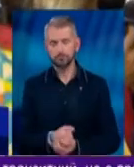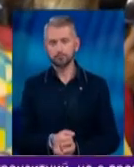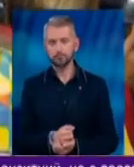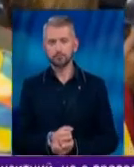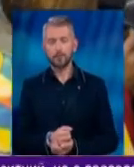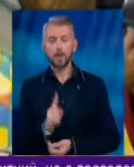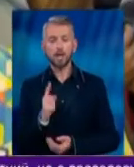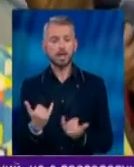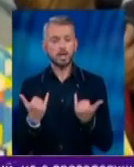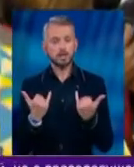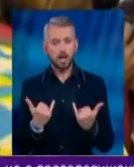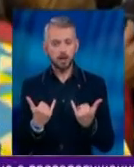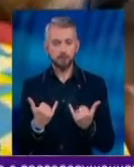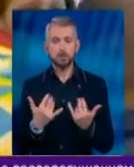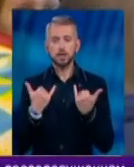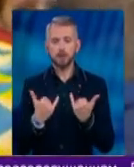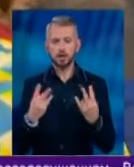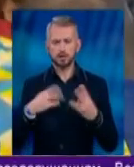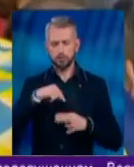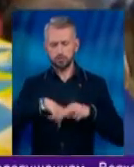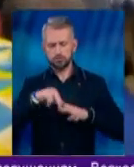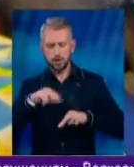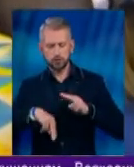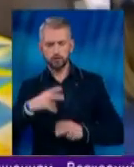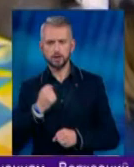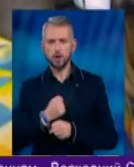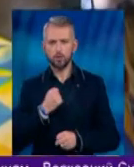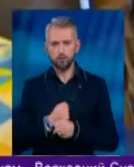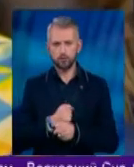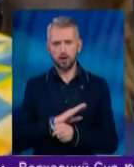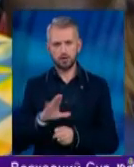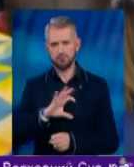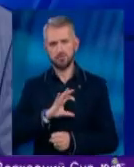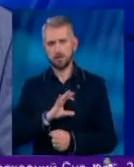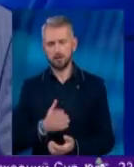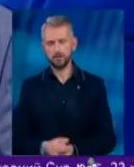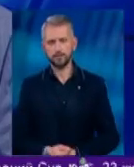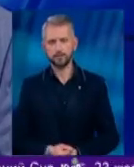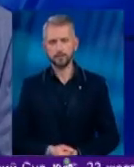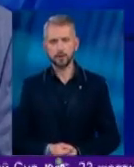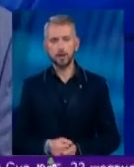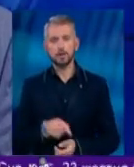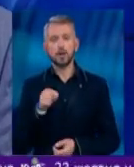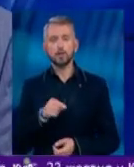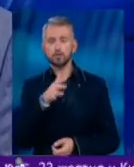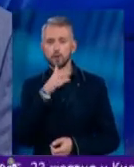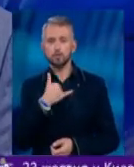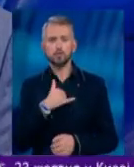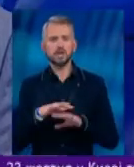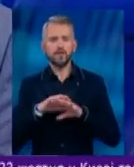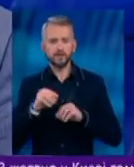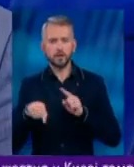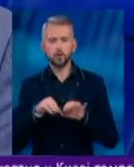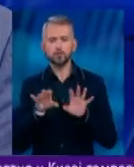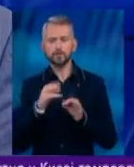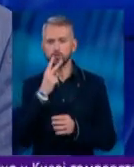Але зараз треба налаштовуватись більше на роботу, ніж на медалі. І на цю годину у мене все. Наступний випуск